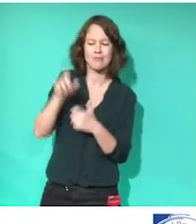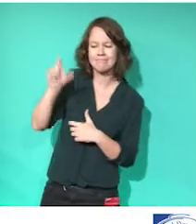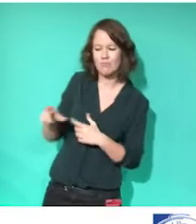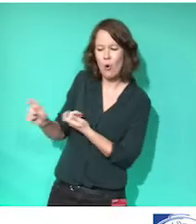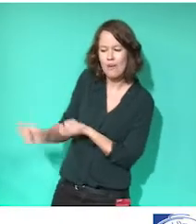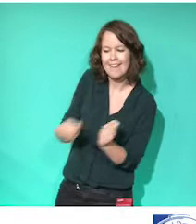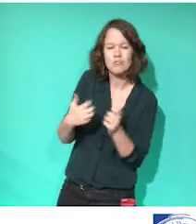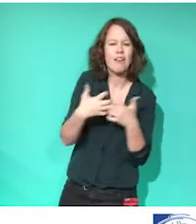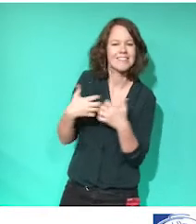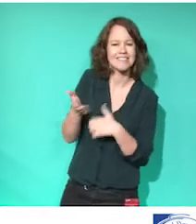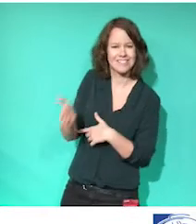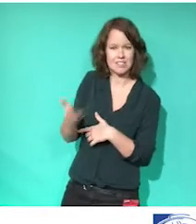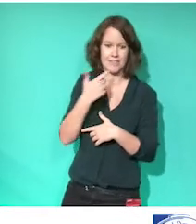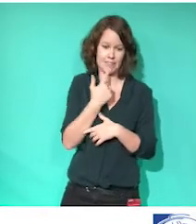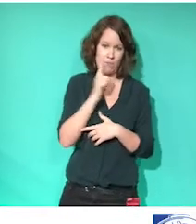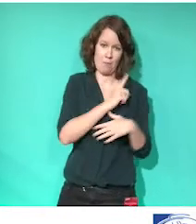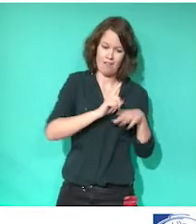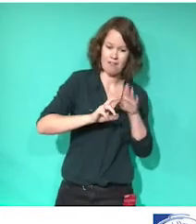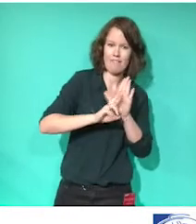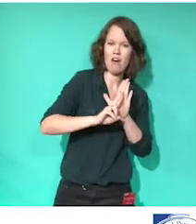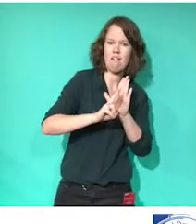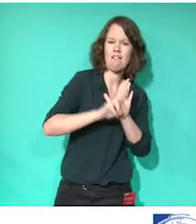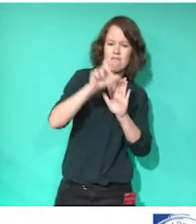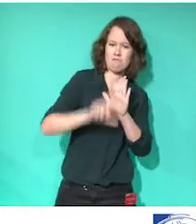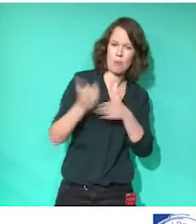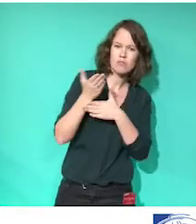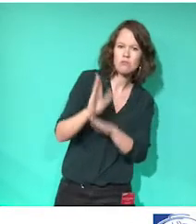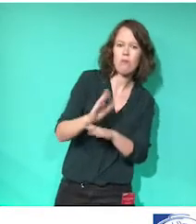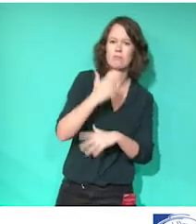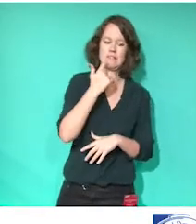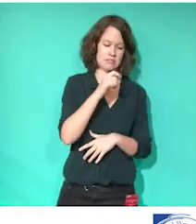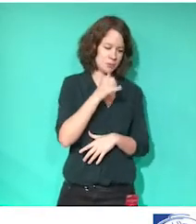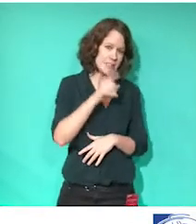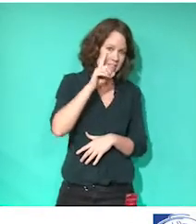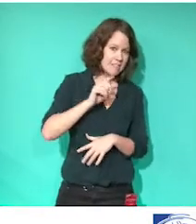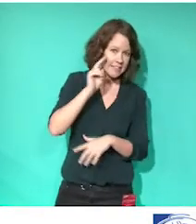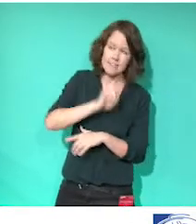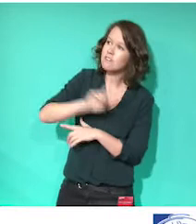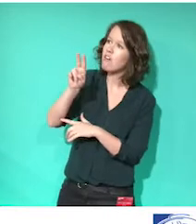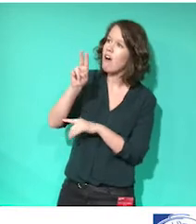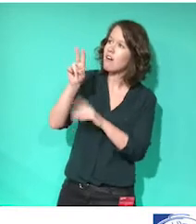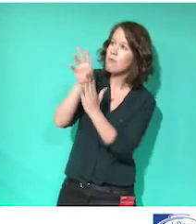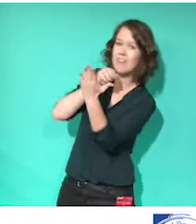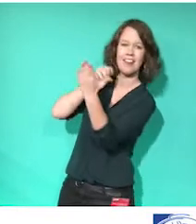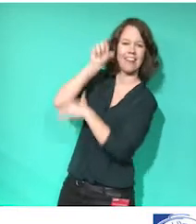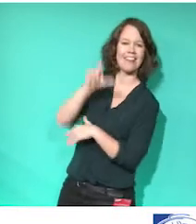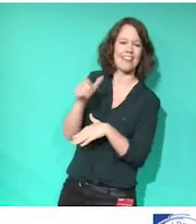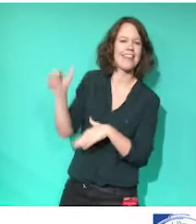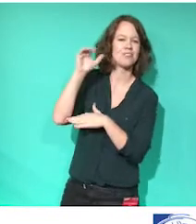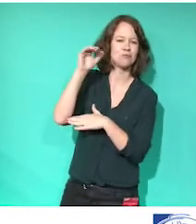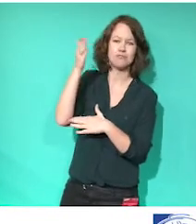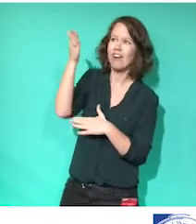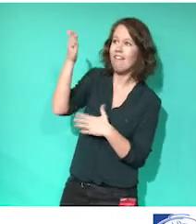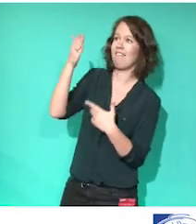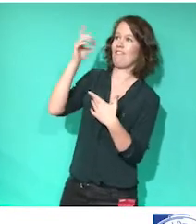avoir des représentants, pouvoir s'identifier pour une petite fille ou un petit garçon, c'est plus facile pour le petit garçon, mais pour la petite fille, s'identifier à une sportive de haut niveau à